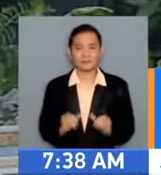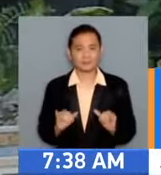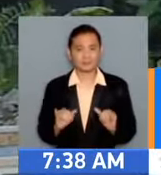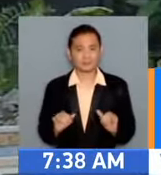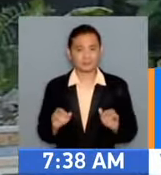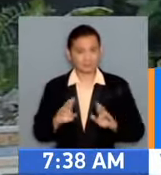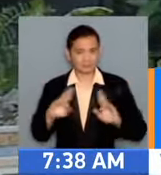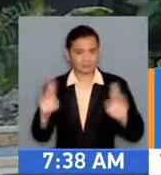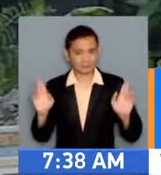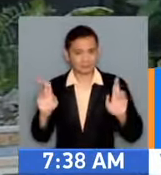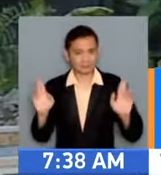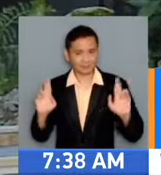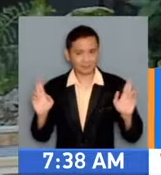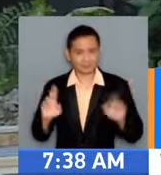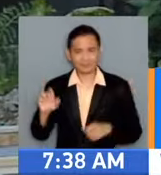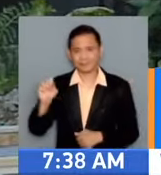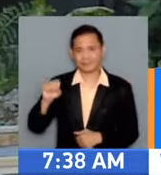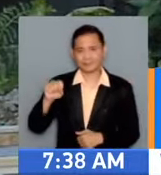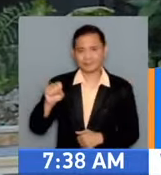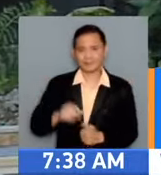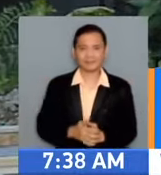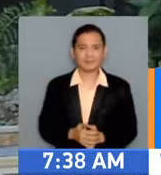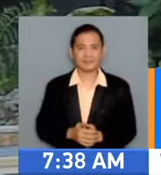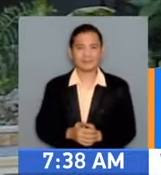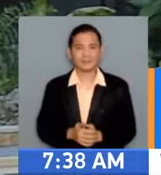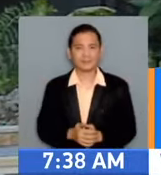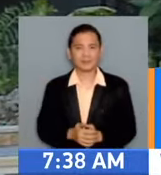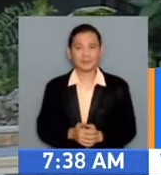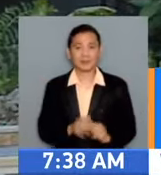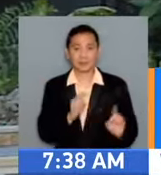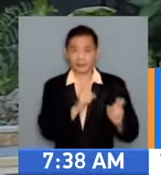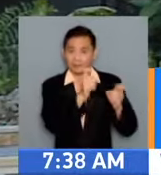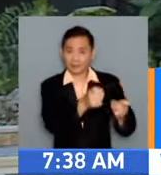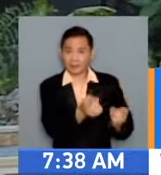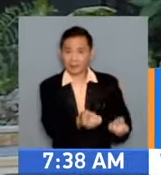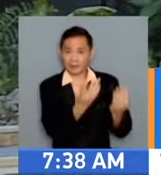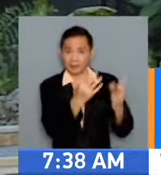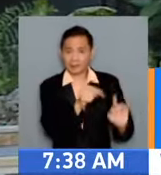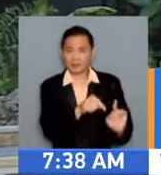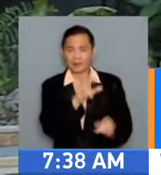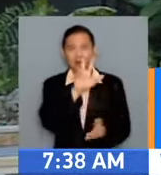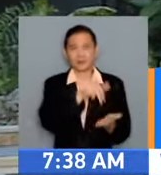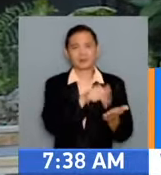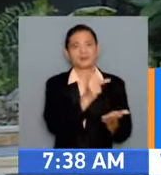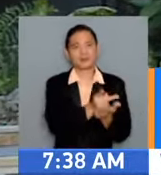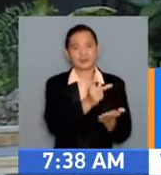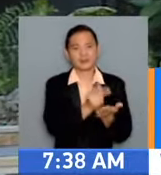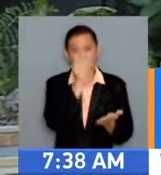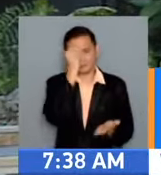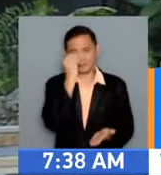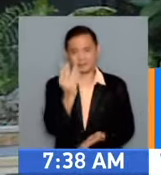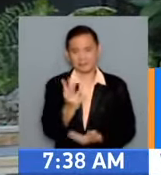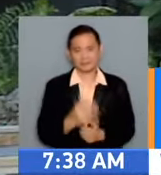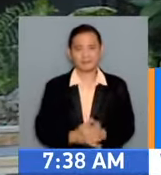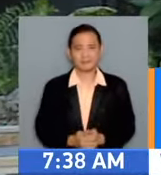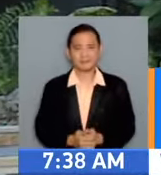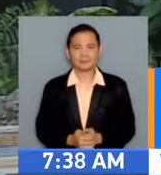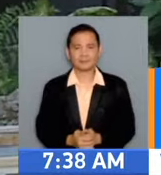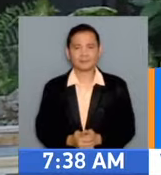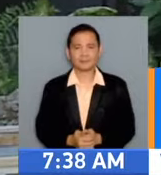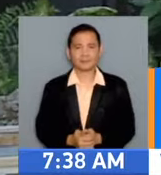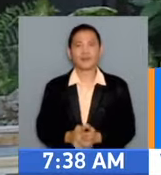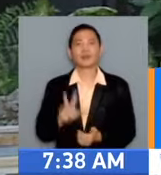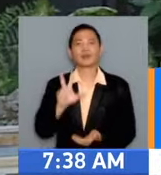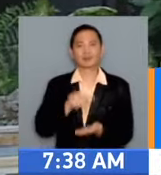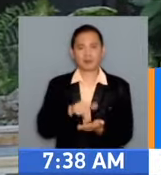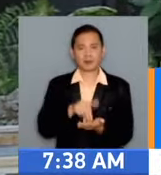ang susunod dyan, magkakaroon ng 3,000 pesos, yes, at silver. So yung runner-up natin, 3,000, mm-hmm, the winner would have 5,000